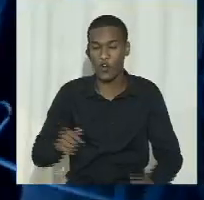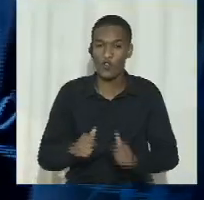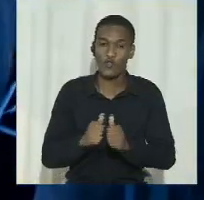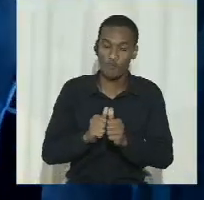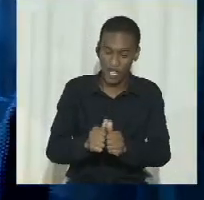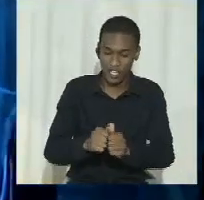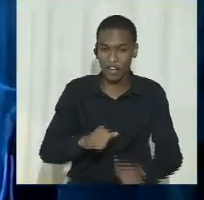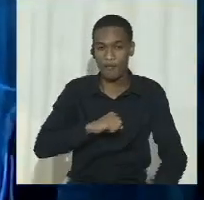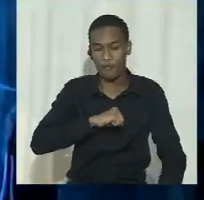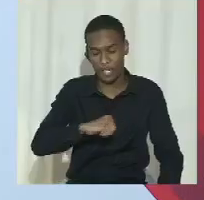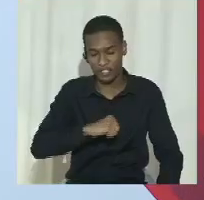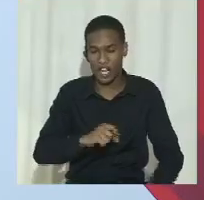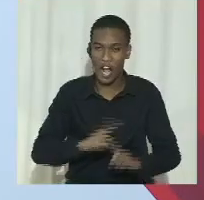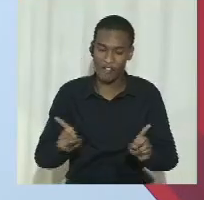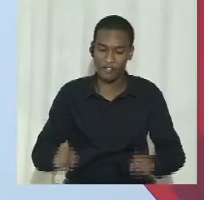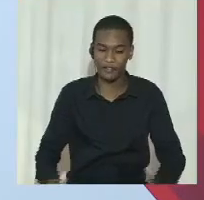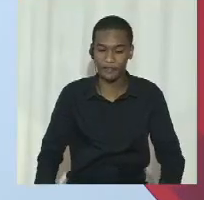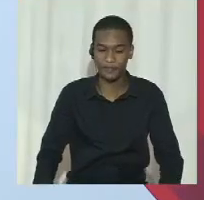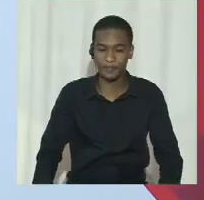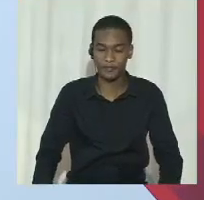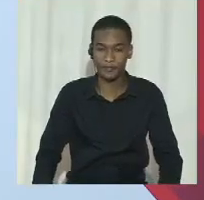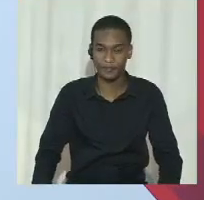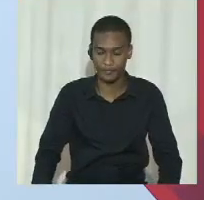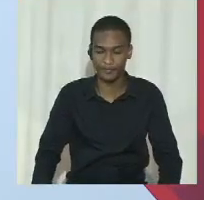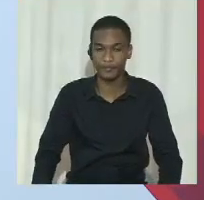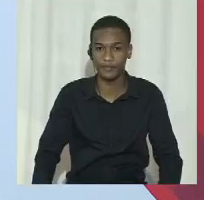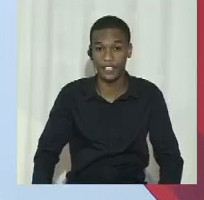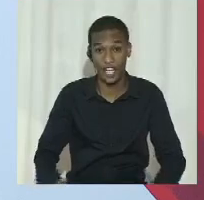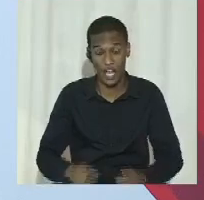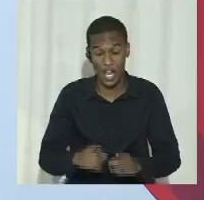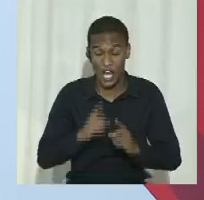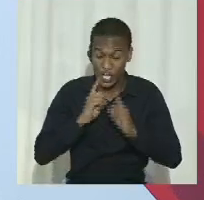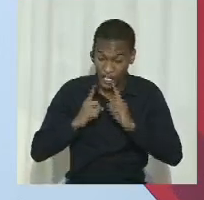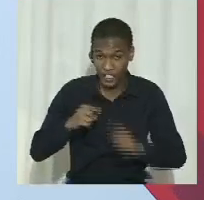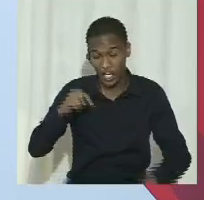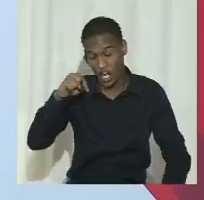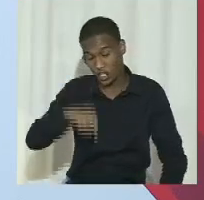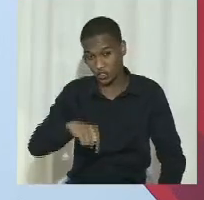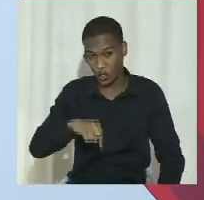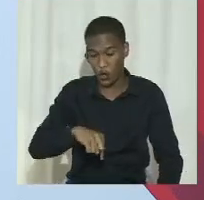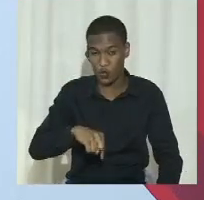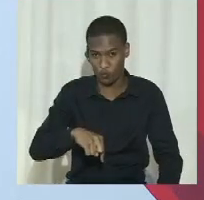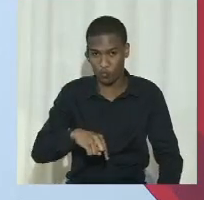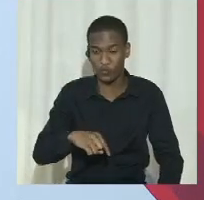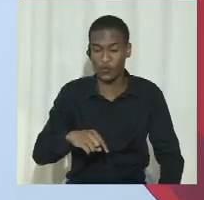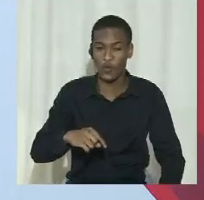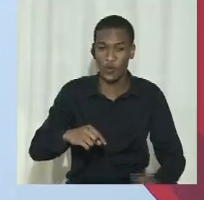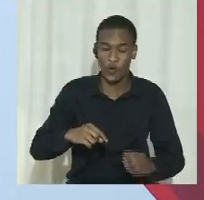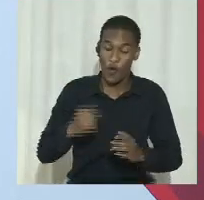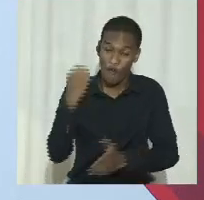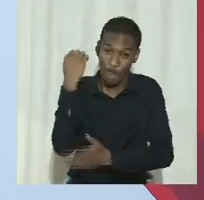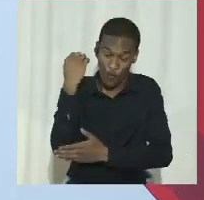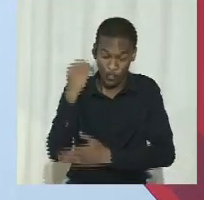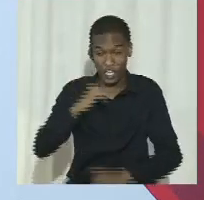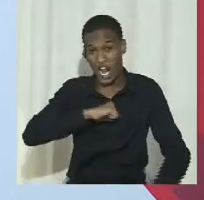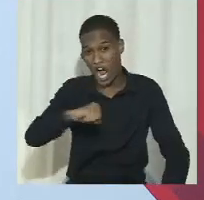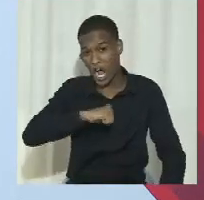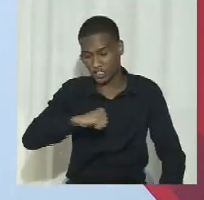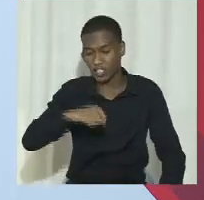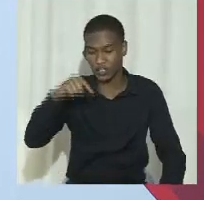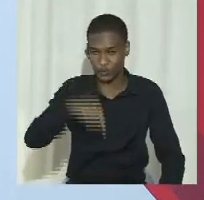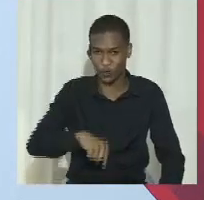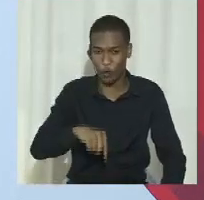hafa izany. Fa eo amin'ny resaka foto-drafitrasa mizotra araka ny tokony ho izy ny fanorenina ireo